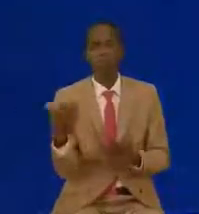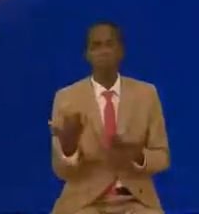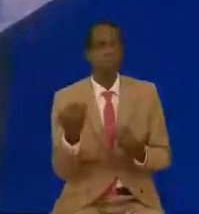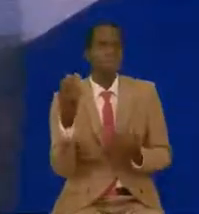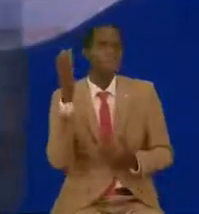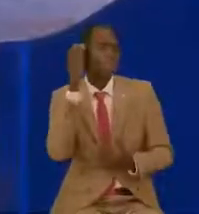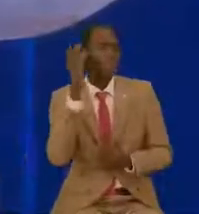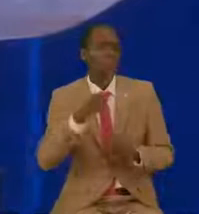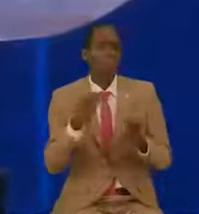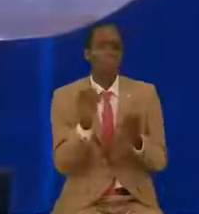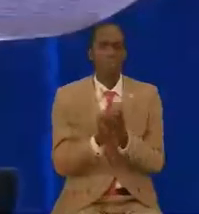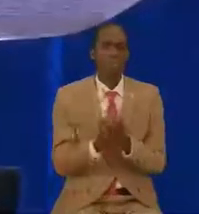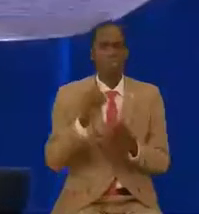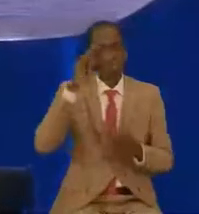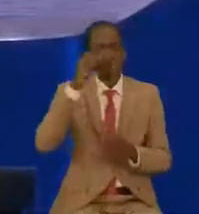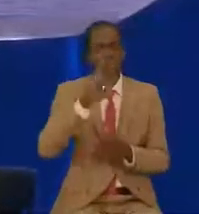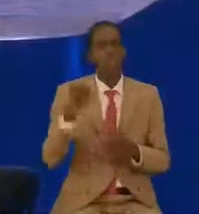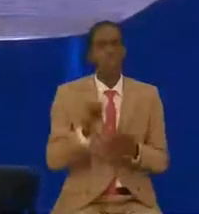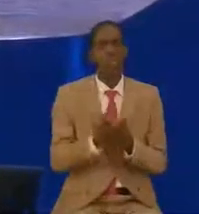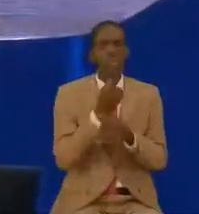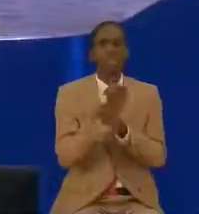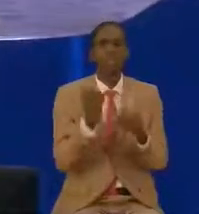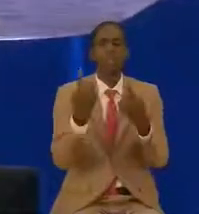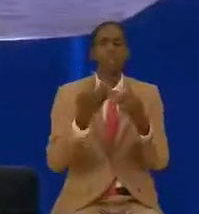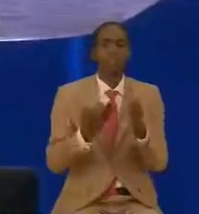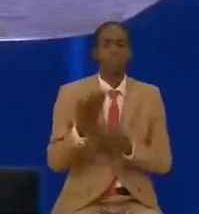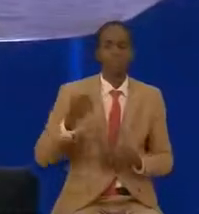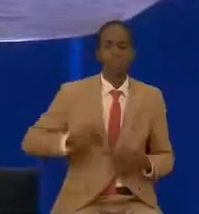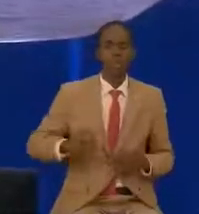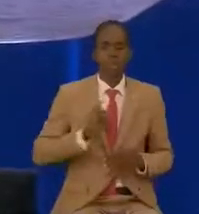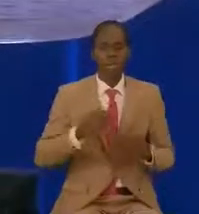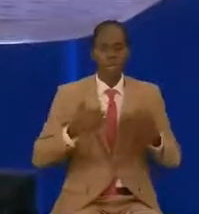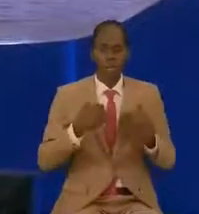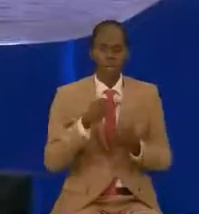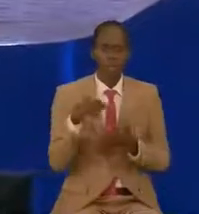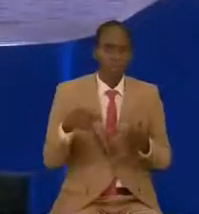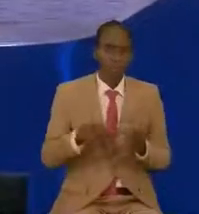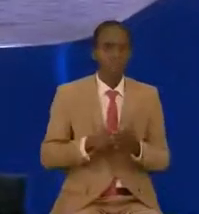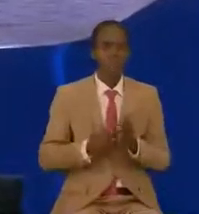qui croient que le salut provient de la circoncision. J'ai ce souci pour vous